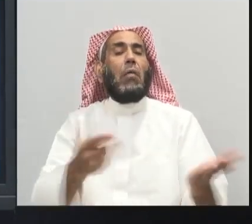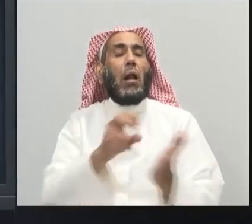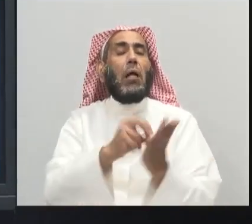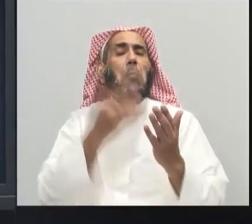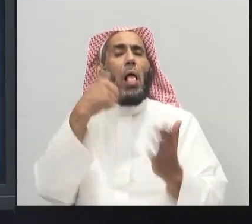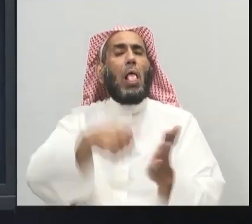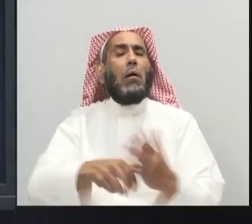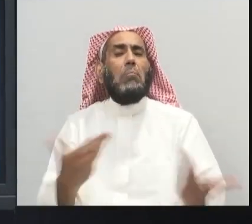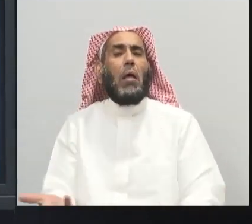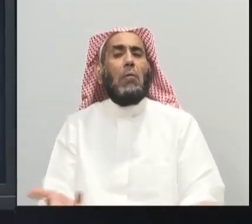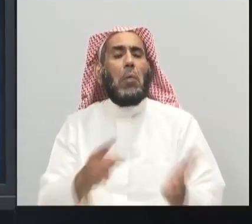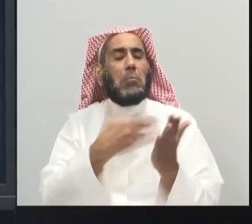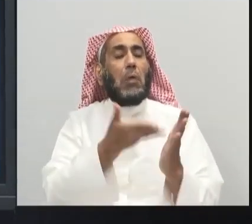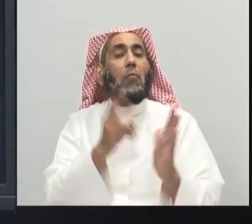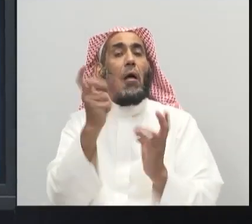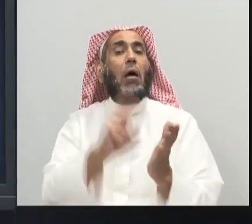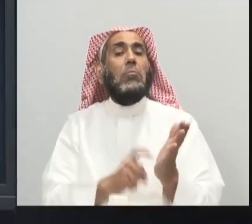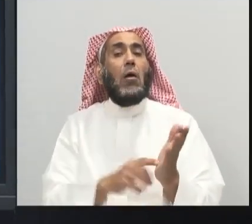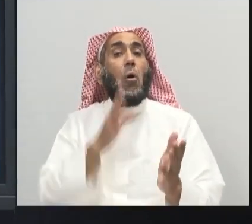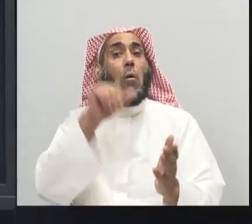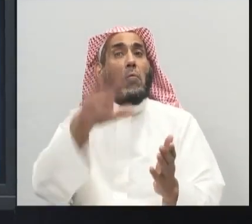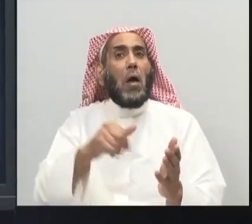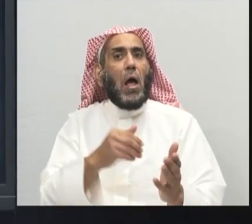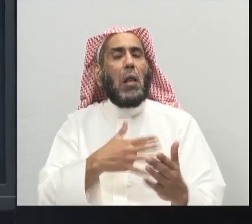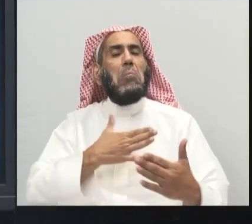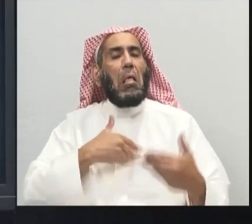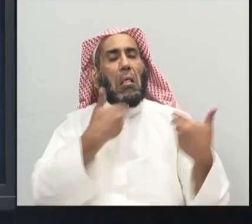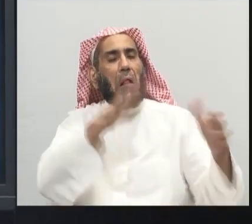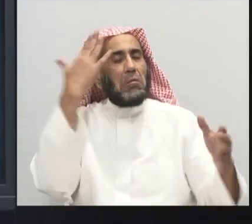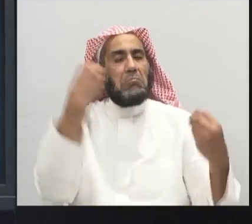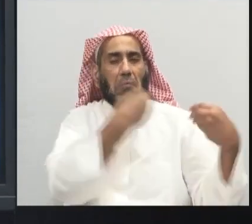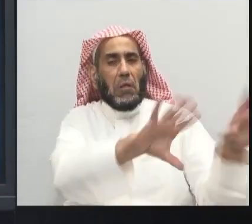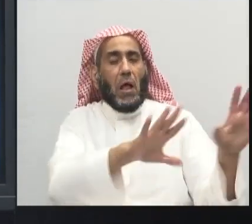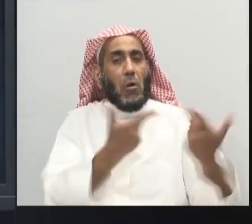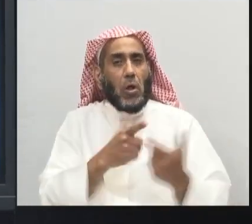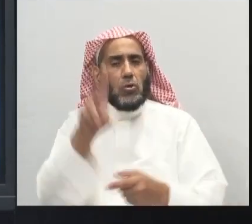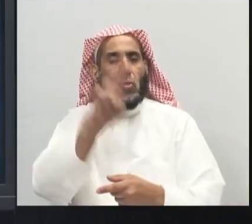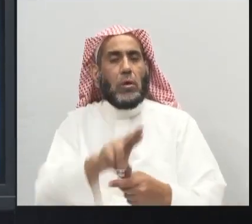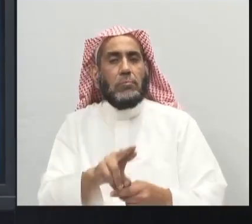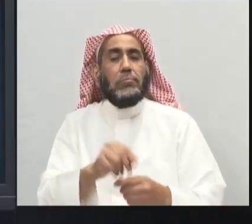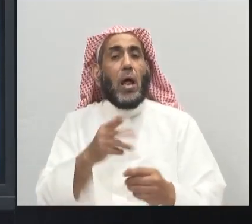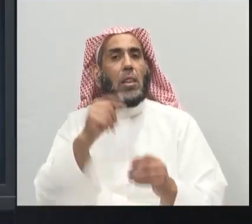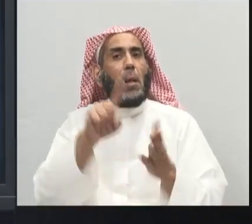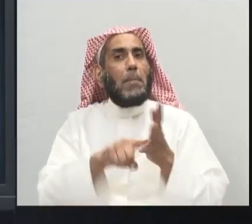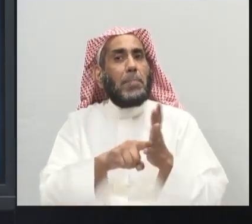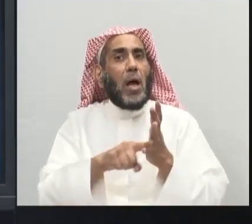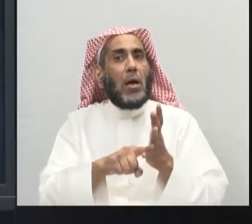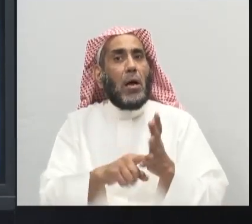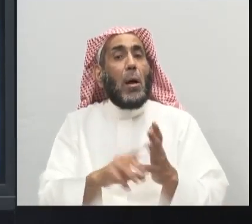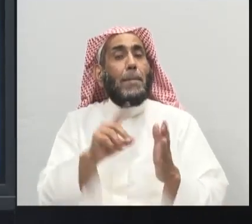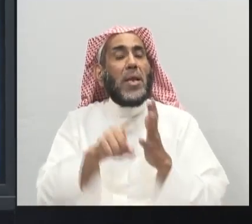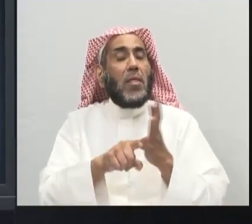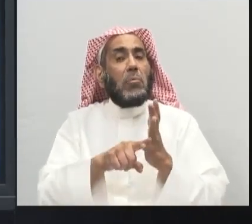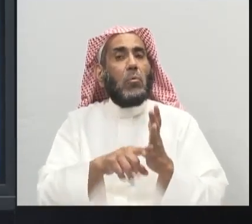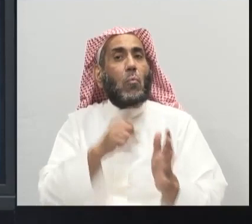القانونيه وهذه الماده القانونيه فهل يعذر بهذا ام لا نقول ان المبدا من من حيث